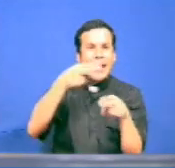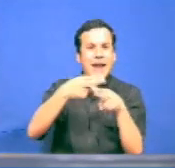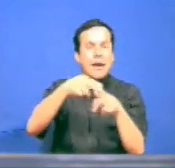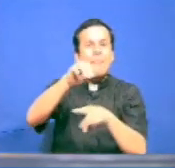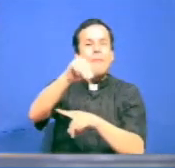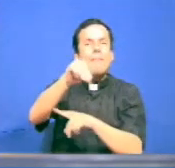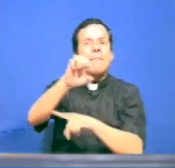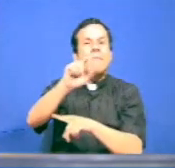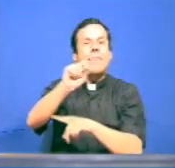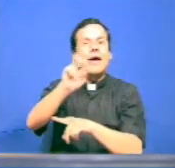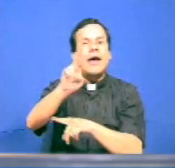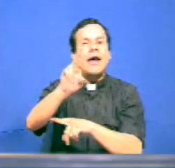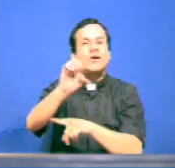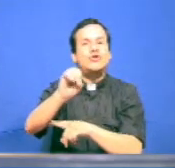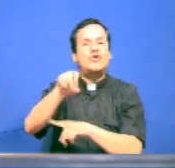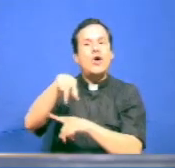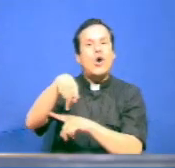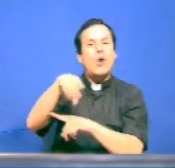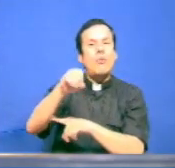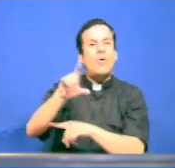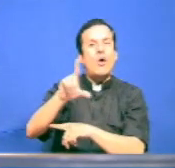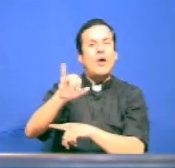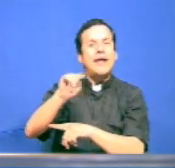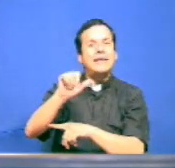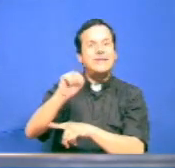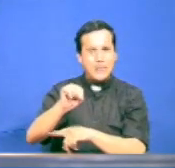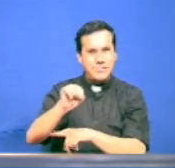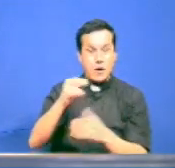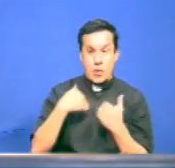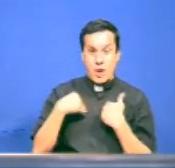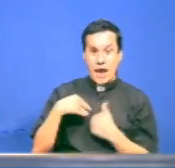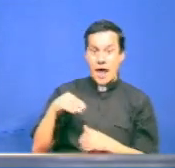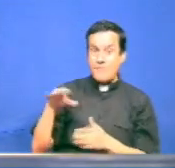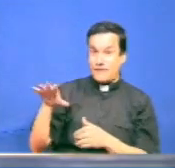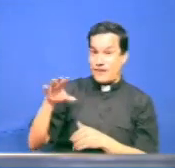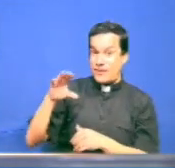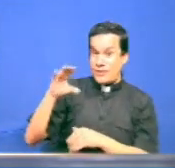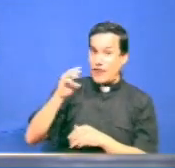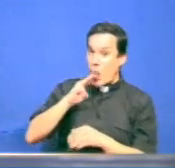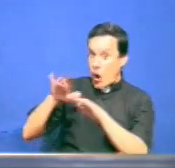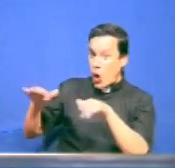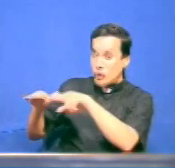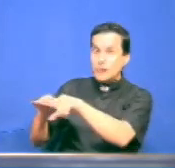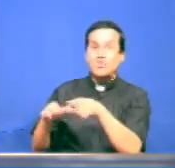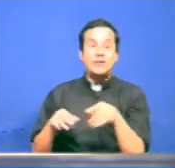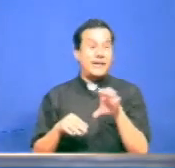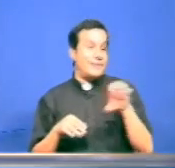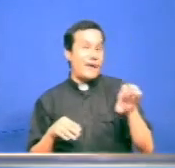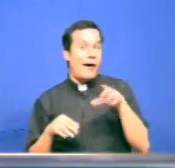There's a coastal area, there's a western area, there's a northern area, and a central